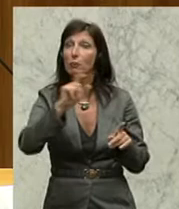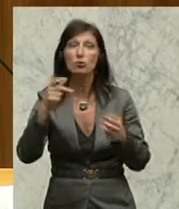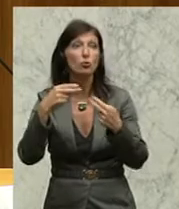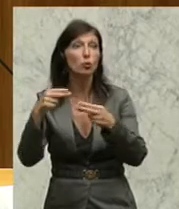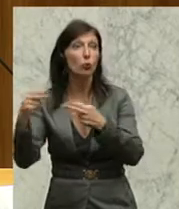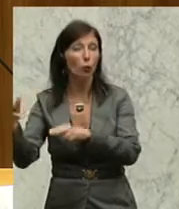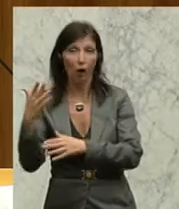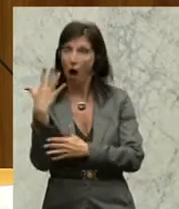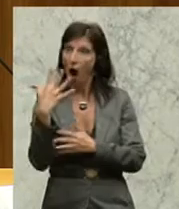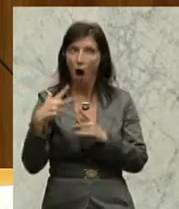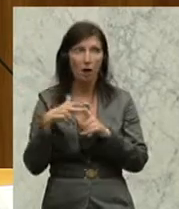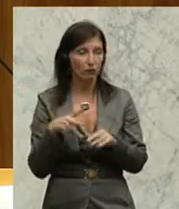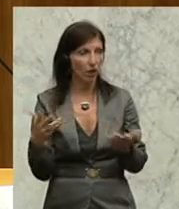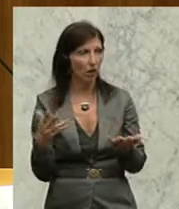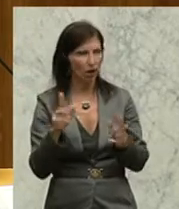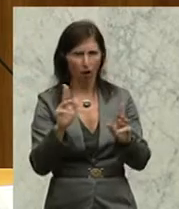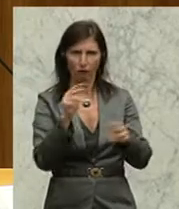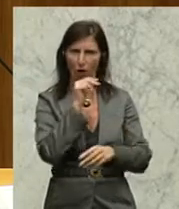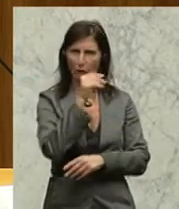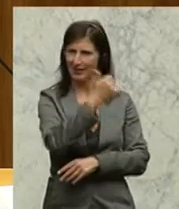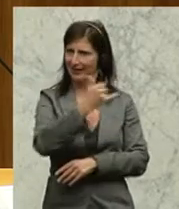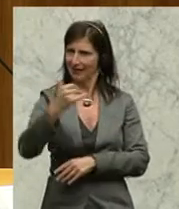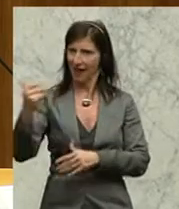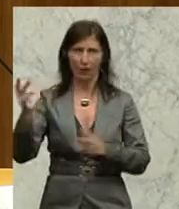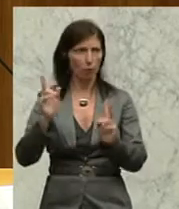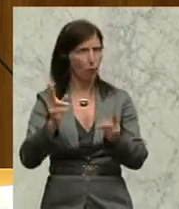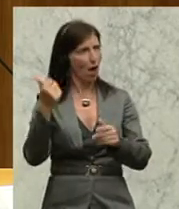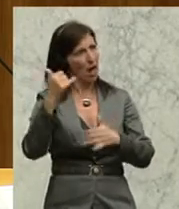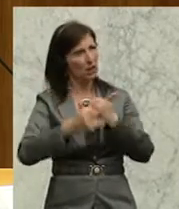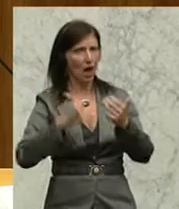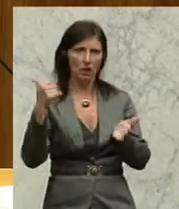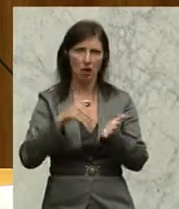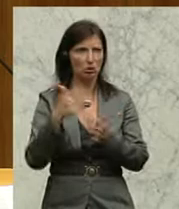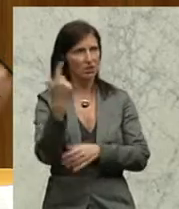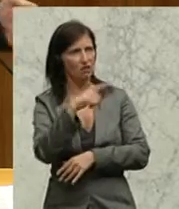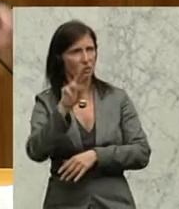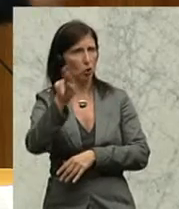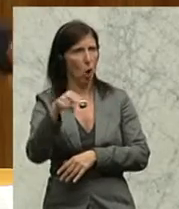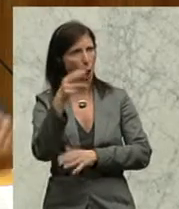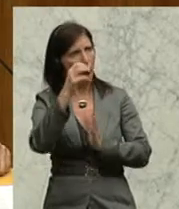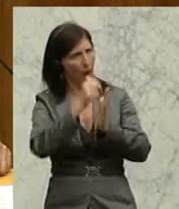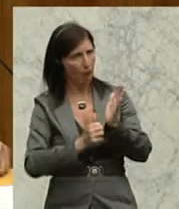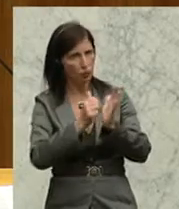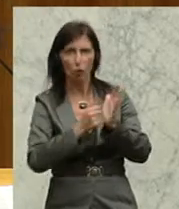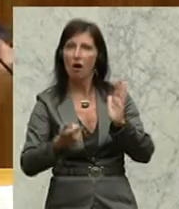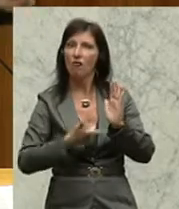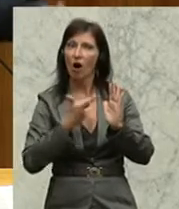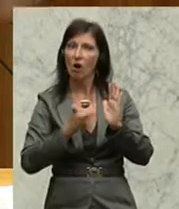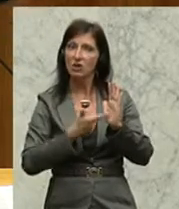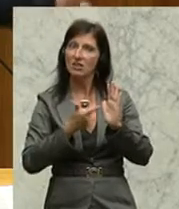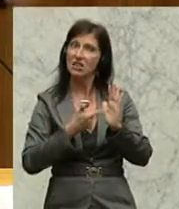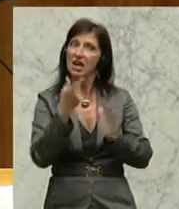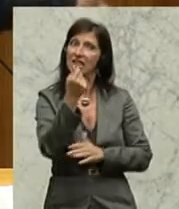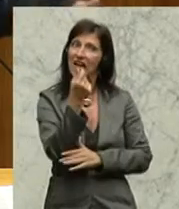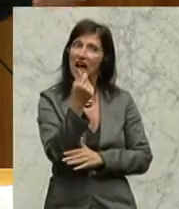warum kann nicht jeder von uns im jahr 1200 euro bei der steuer absetzen wenn er das handwerker gibt das gewerbe vor